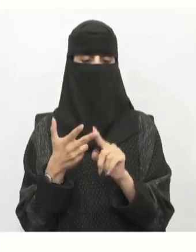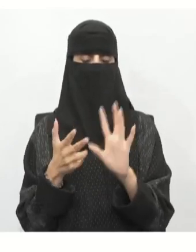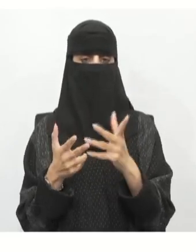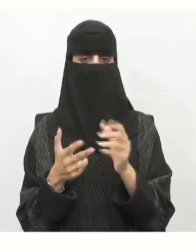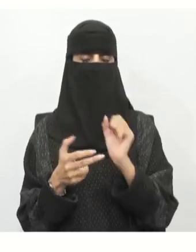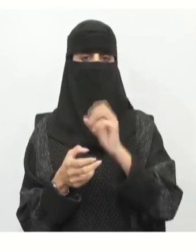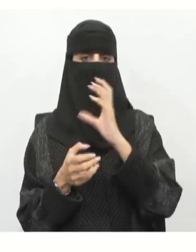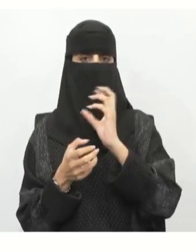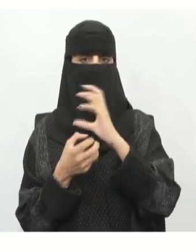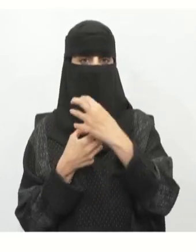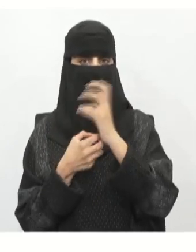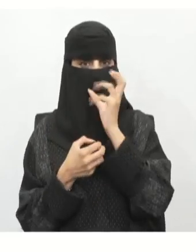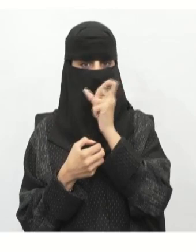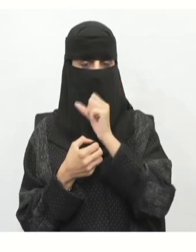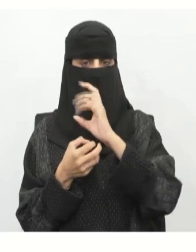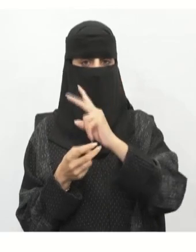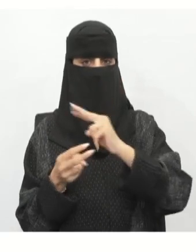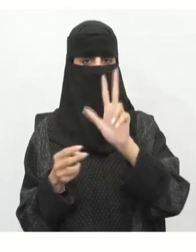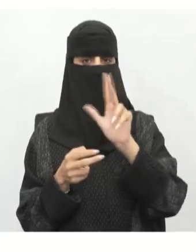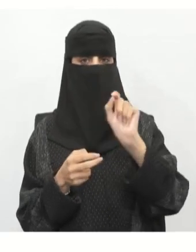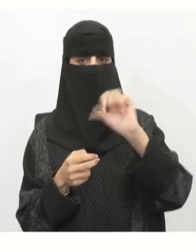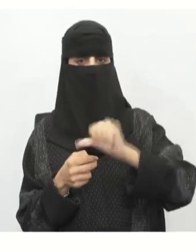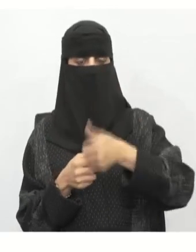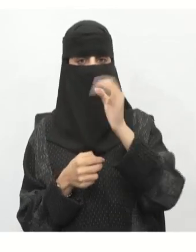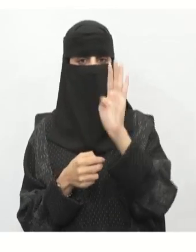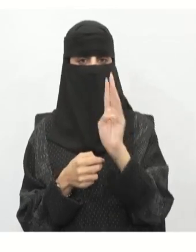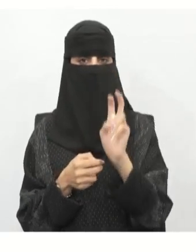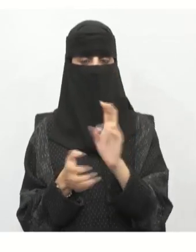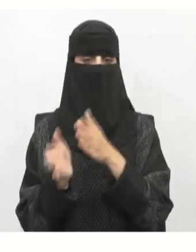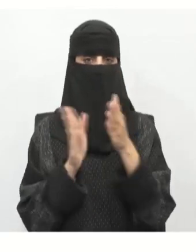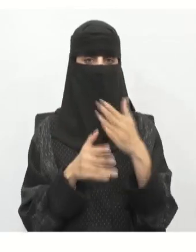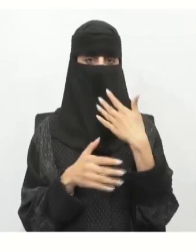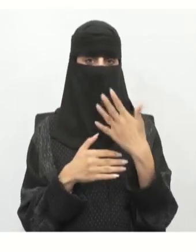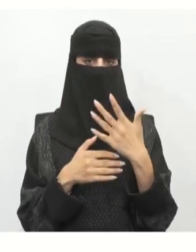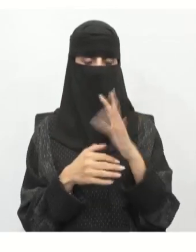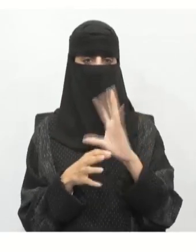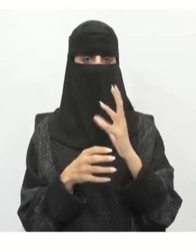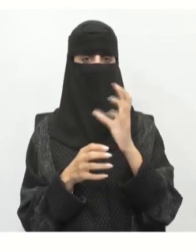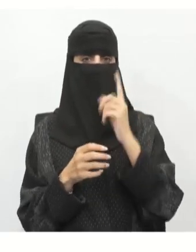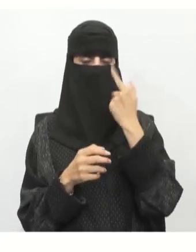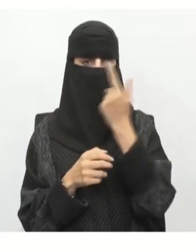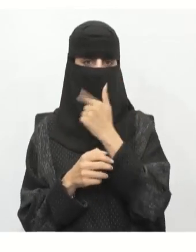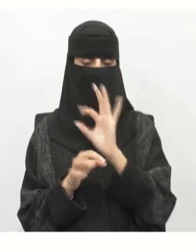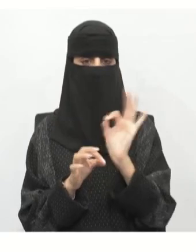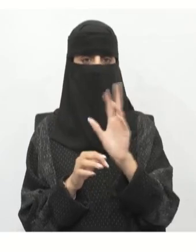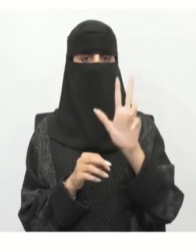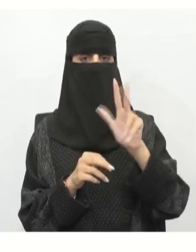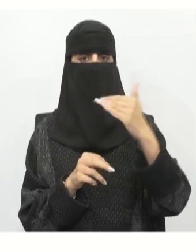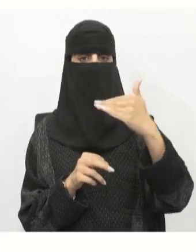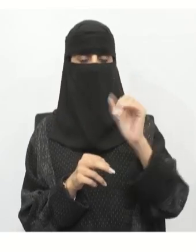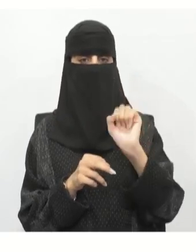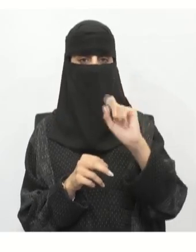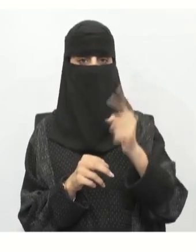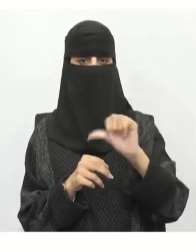الفواكه والخضروات فائده الفواكه والخضروات تمدنا بالفيتامينات فائدتها